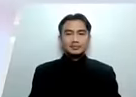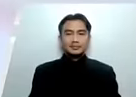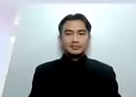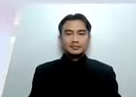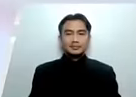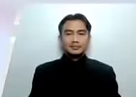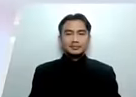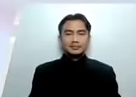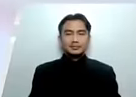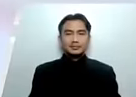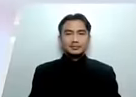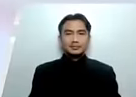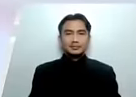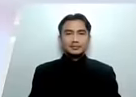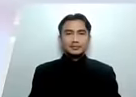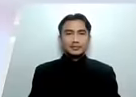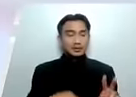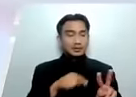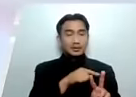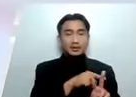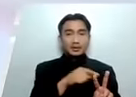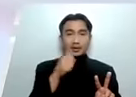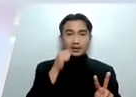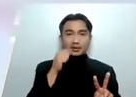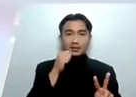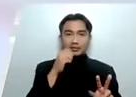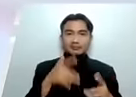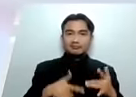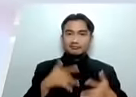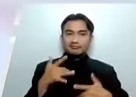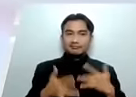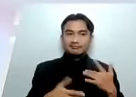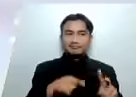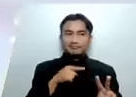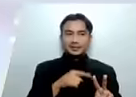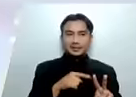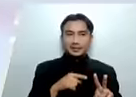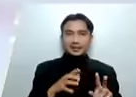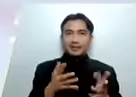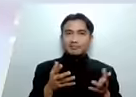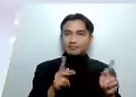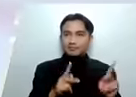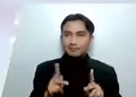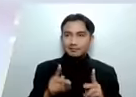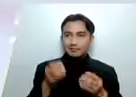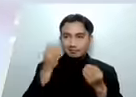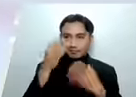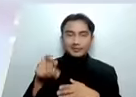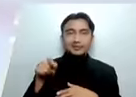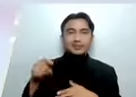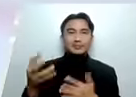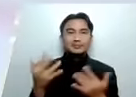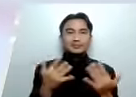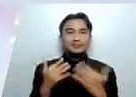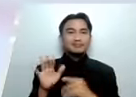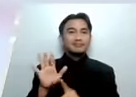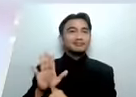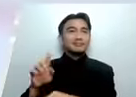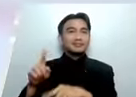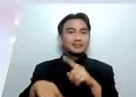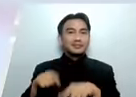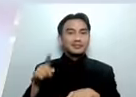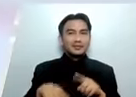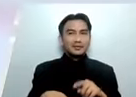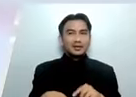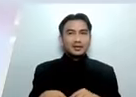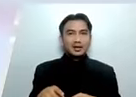Kinaliwa ng dalawang babae sa Pasig City na nagplanong sorpresahin ang kaibigang may birthday. Imbes kasi na ang celebrant, sila